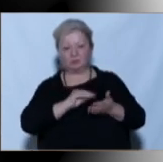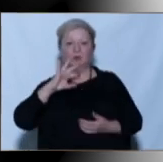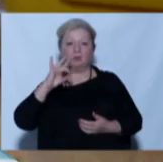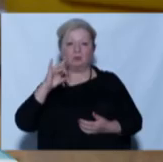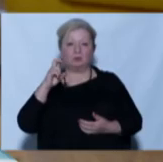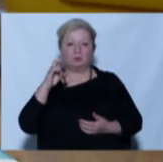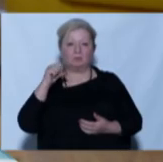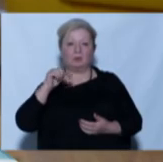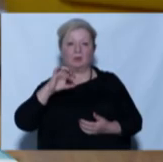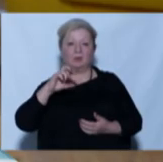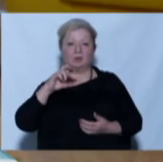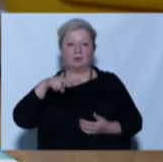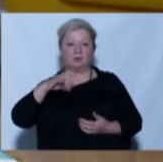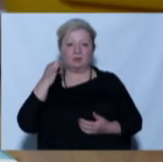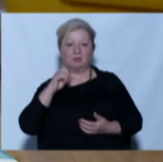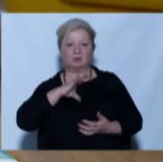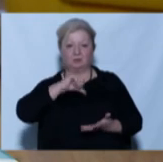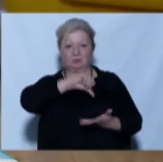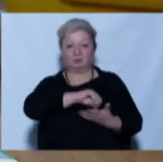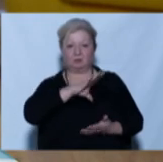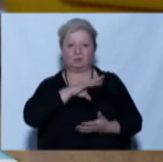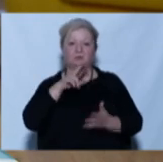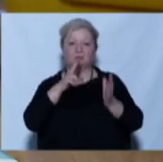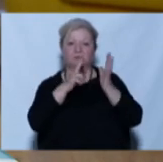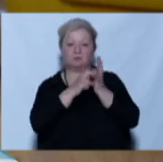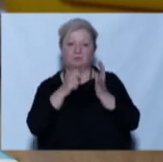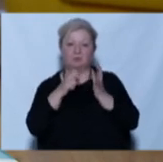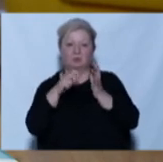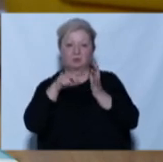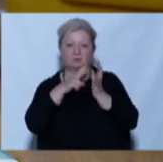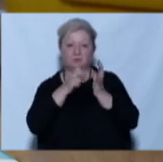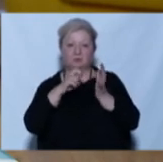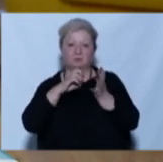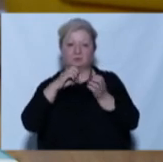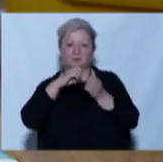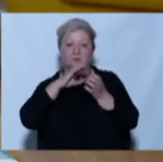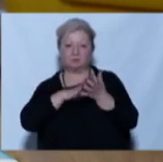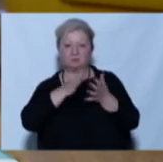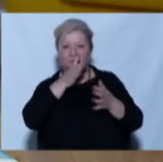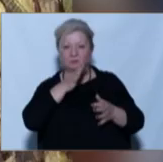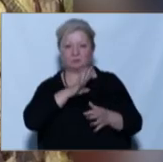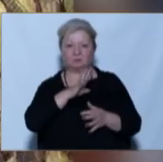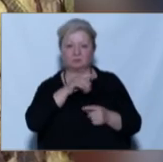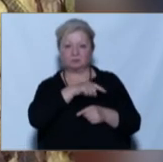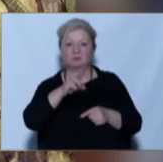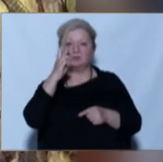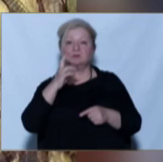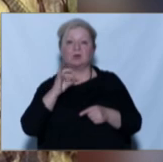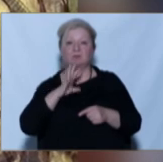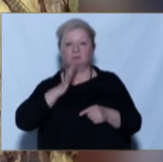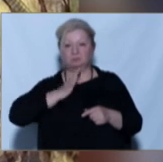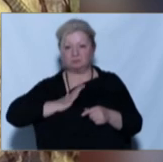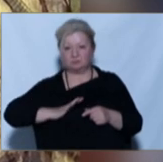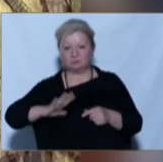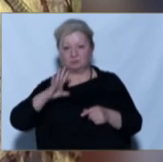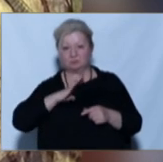ორბელიანი. 1859 წლის აგვისტოში შამილი იძულებული იყო ალყა შემორტყმული თანამებრძოლების სიცოცხლის გადასარჩენად